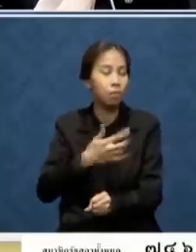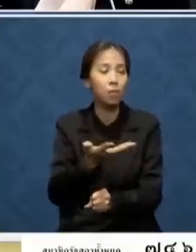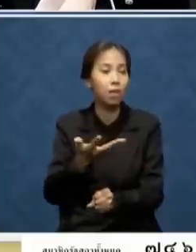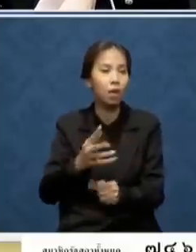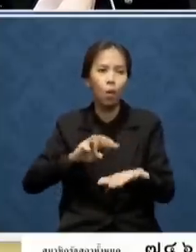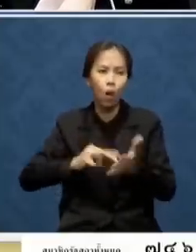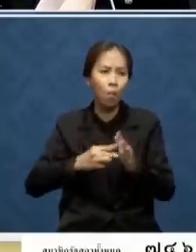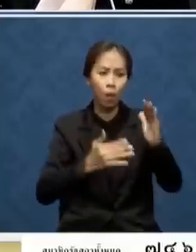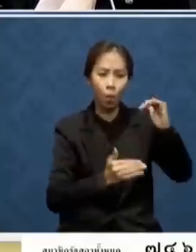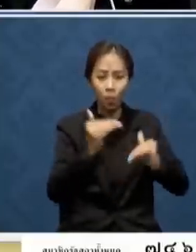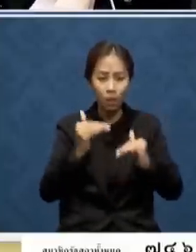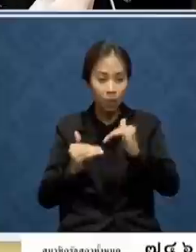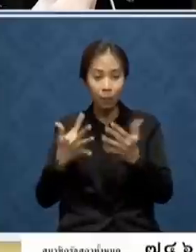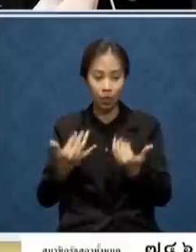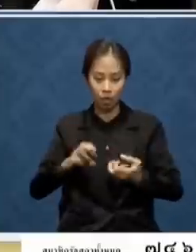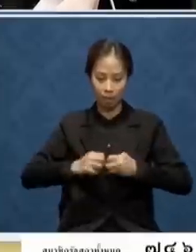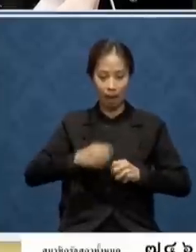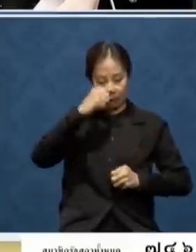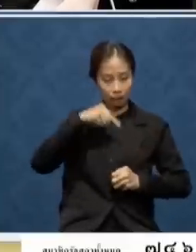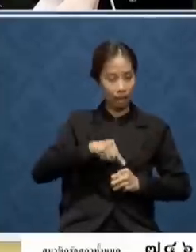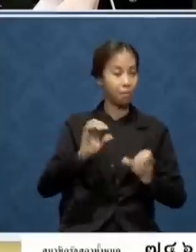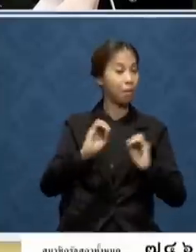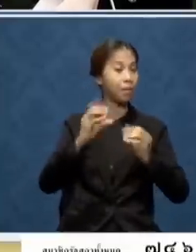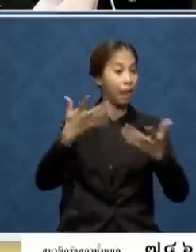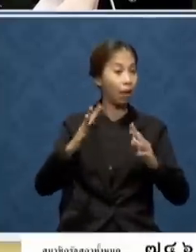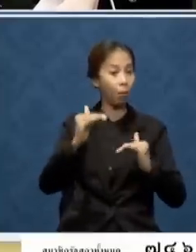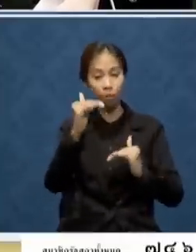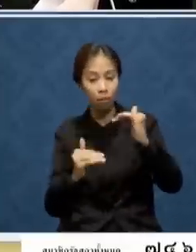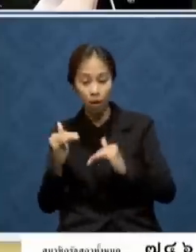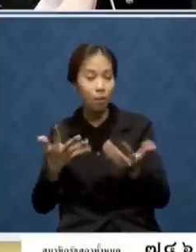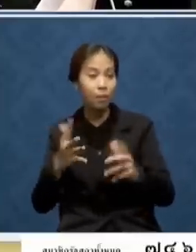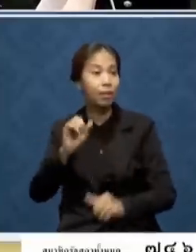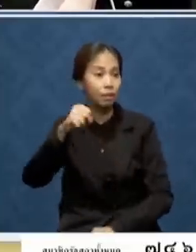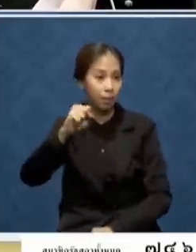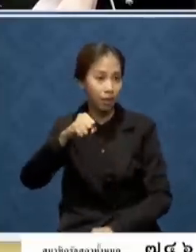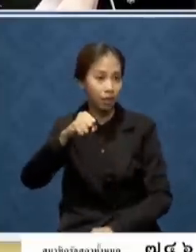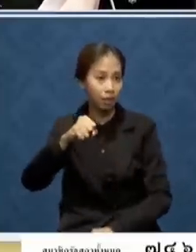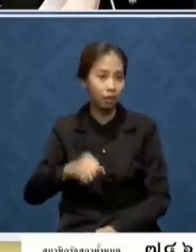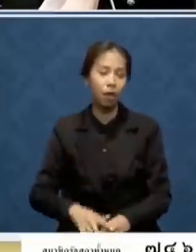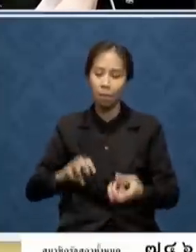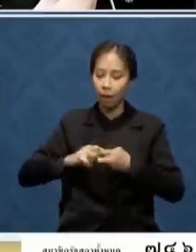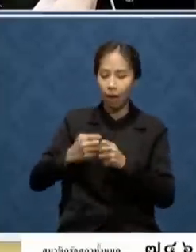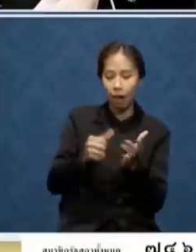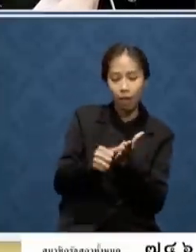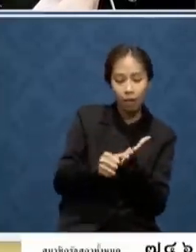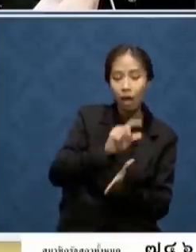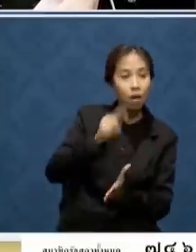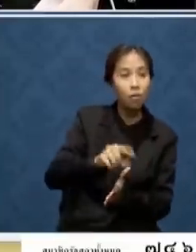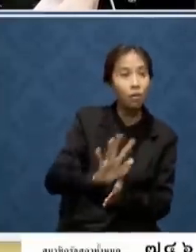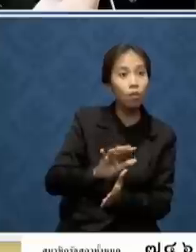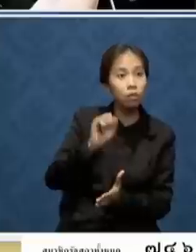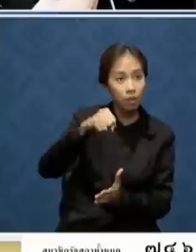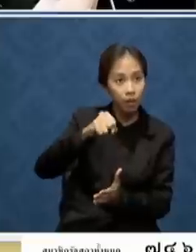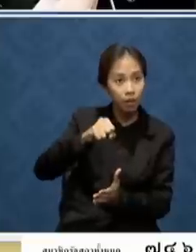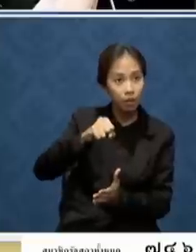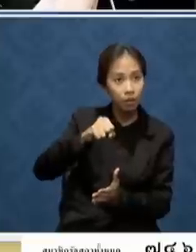ล้ำนี่มันได้หมดไปจากประเทศนี้แล้วใช่มั้ยคะไม่จำเป็นจะต้องมีนโยบายใดๆเพื่อแก้ไขปัญหาหรือว่าลดความเหลื่อมล้ำอีกต่อไป